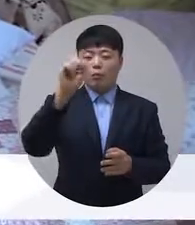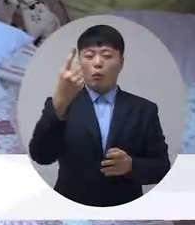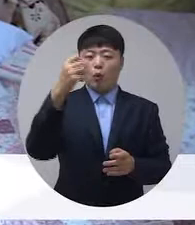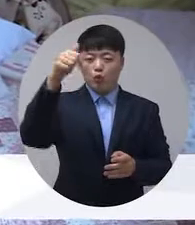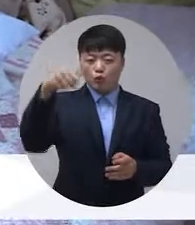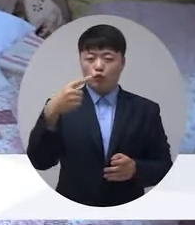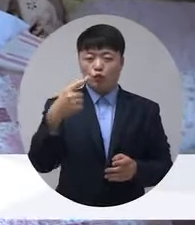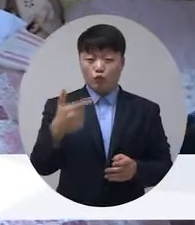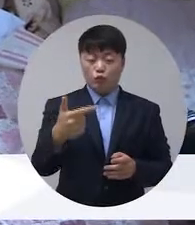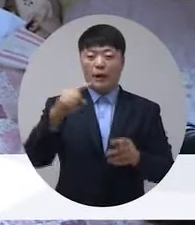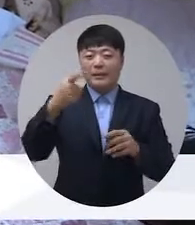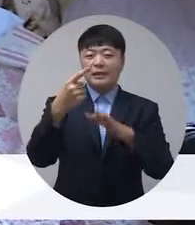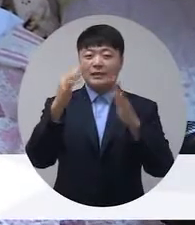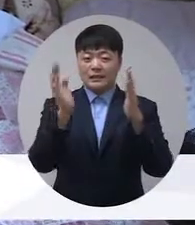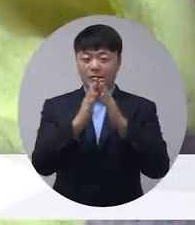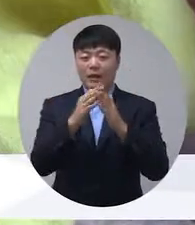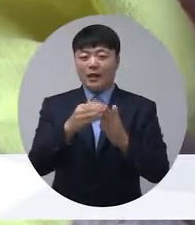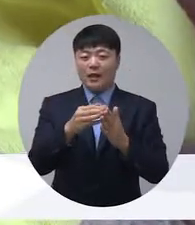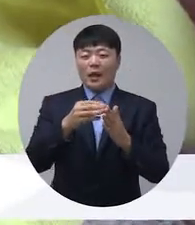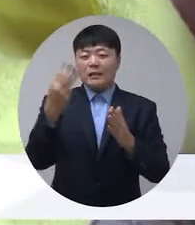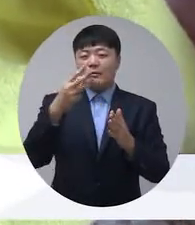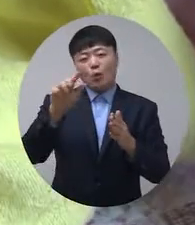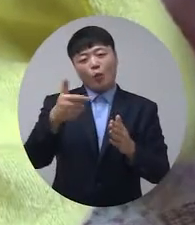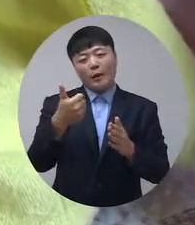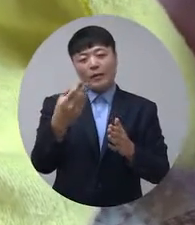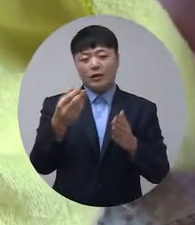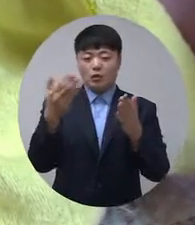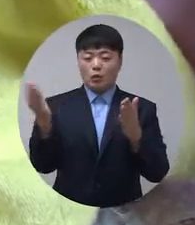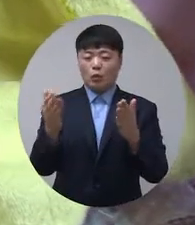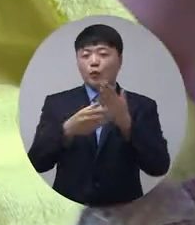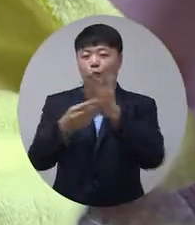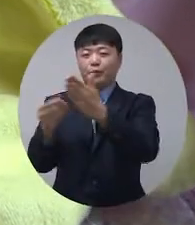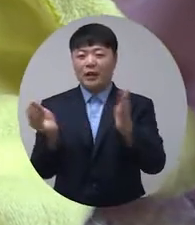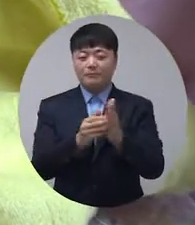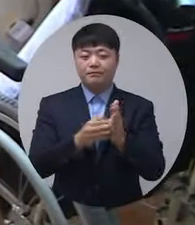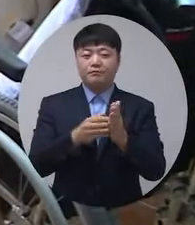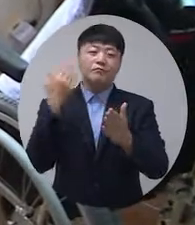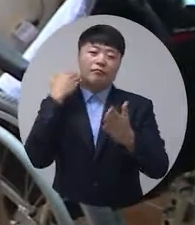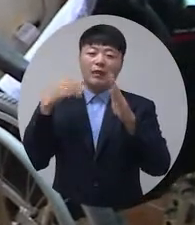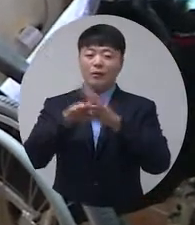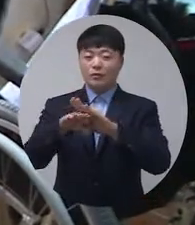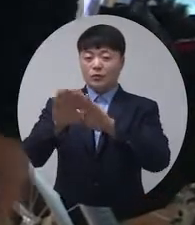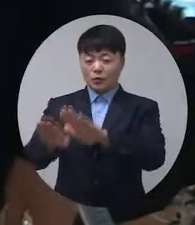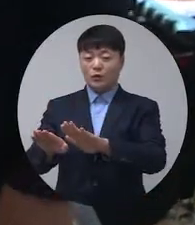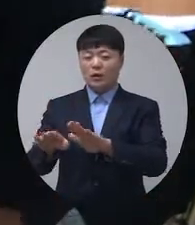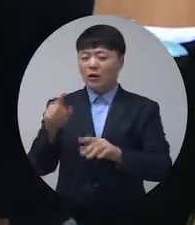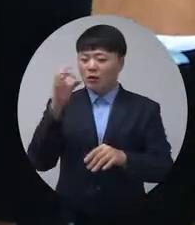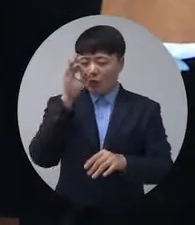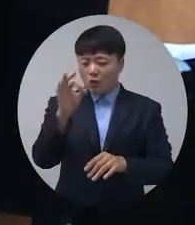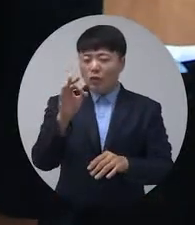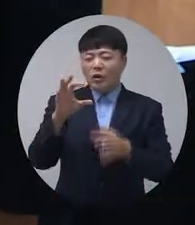총 3천 5백 여 만원 의 합쳐 한사랑 상품권 을 전달했습니다 합천군은 소외계층에 대해 지속적이고